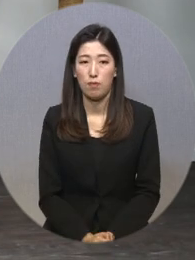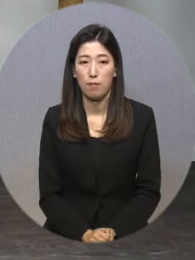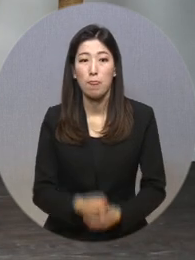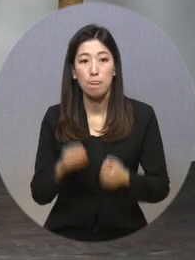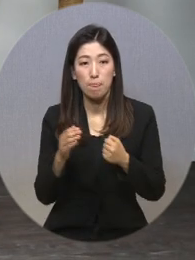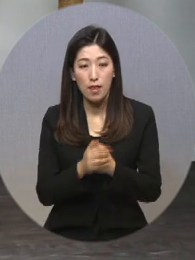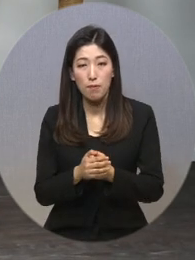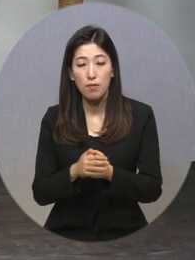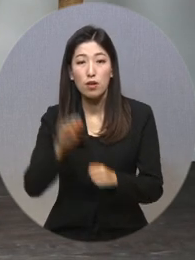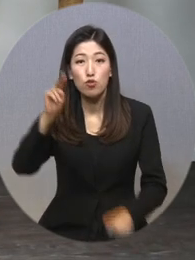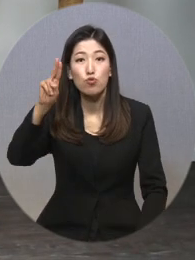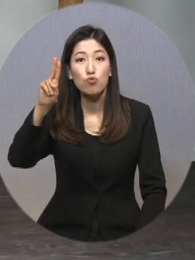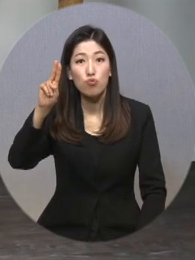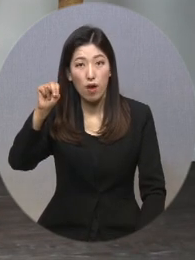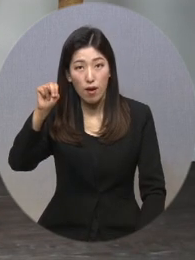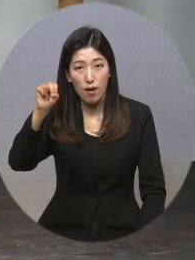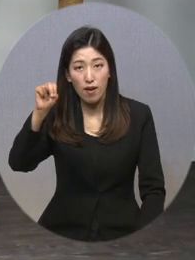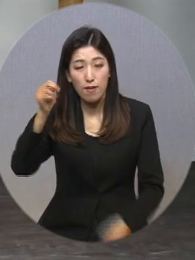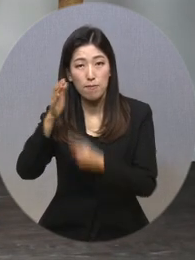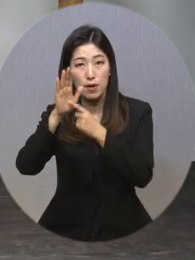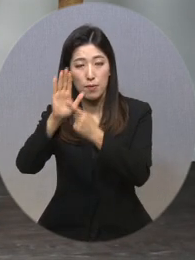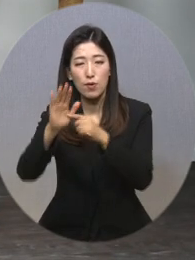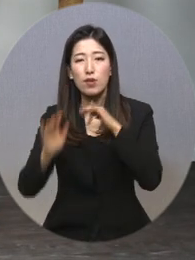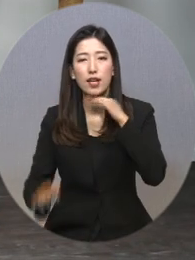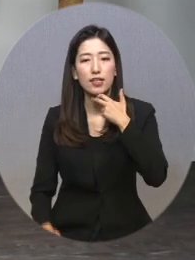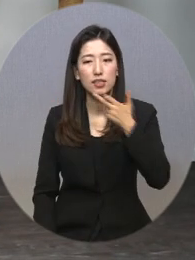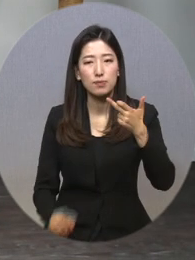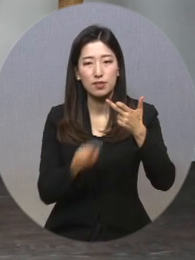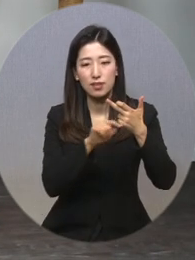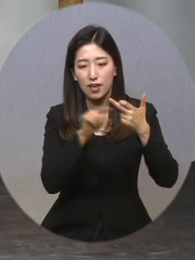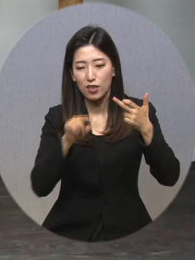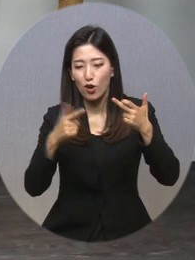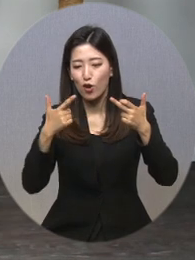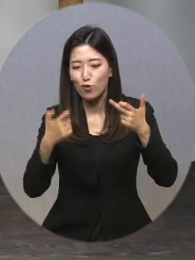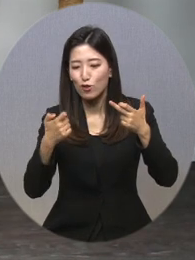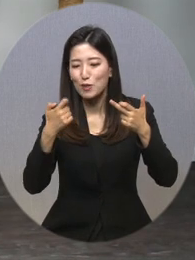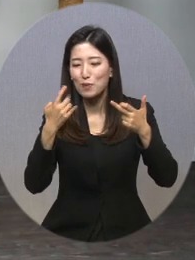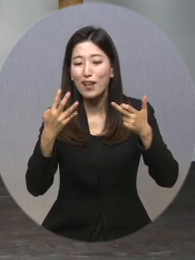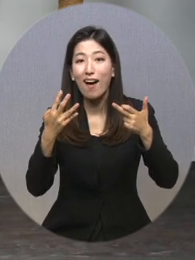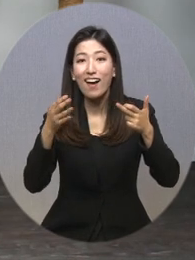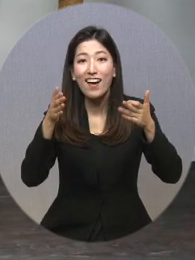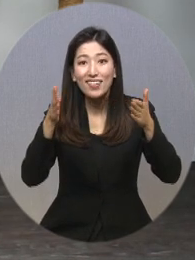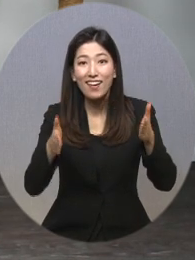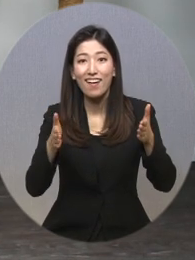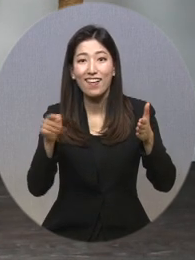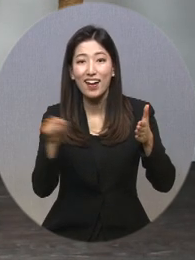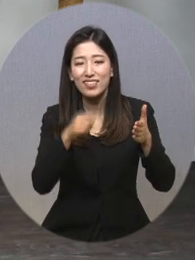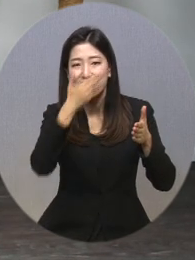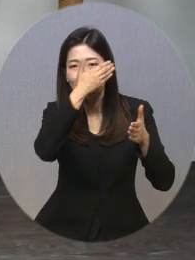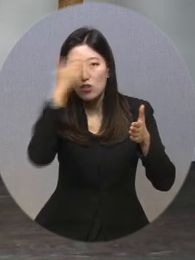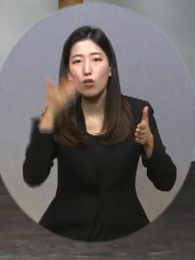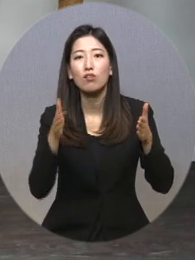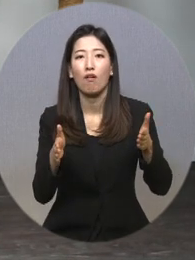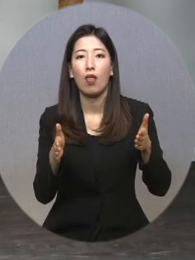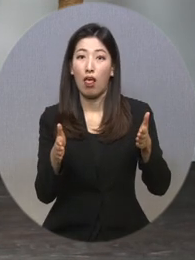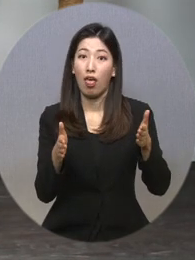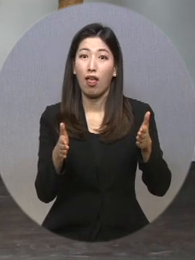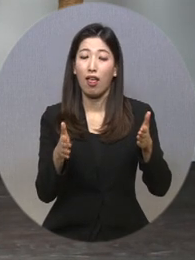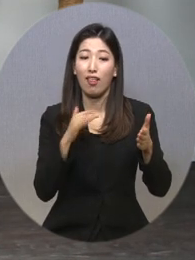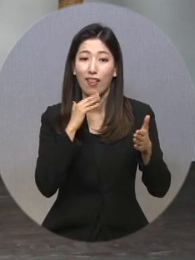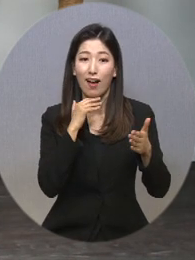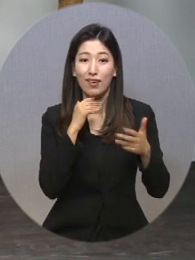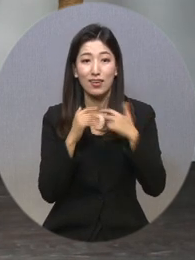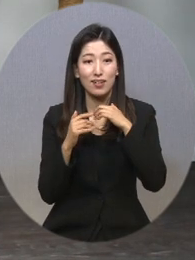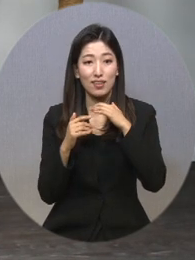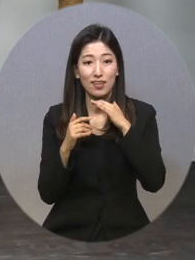64세까지를 청년으로 정의를 하고, 우리는 65세부터 노인이라고 하는데 유엔은 65세부터